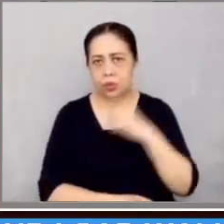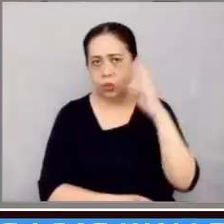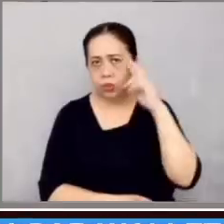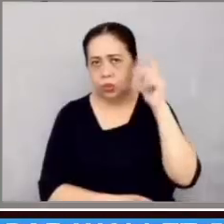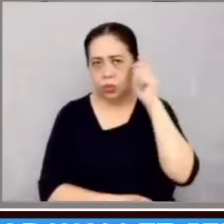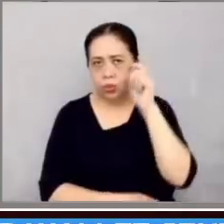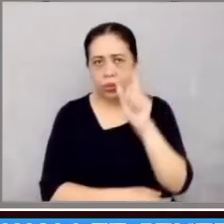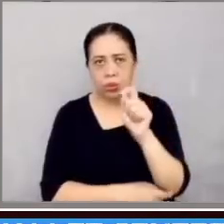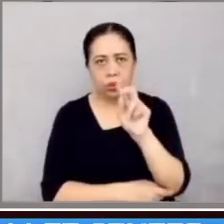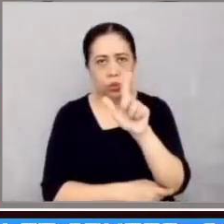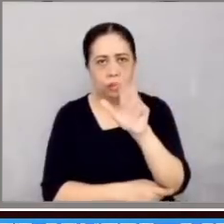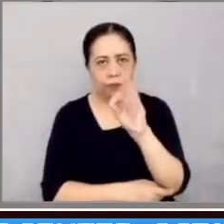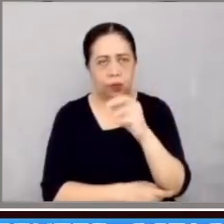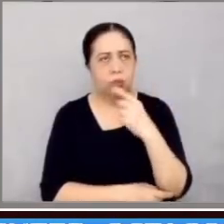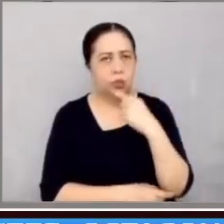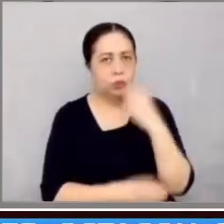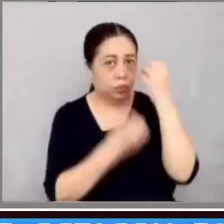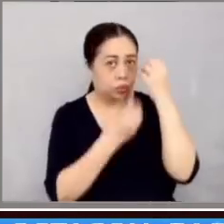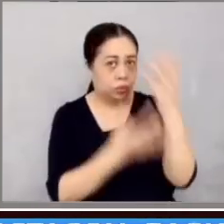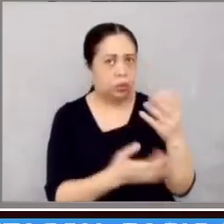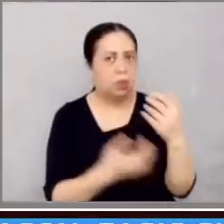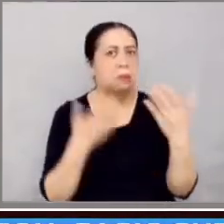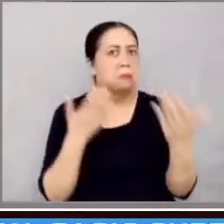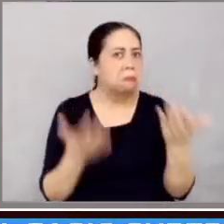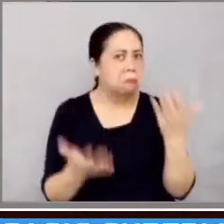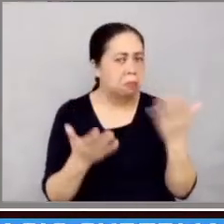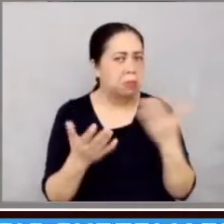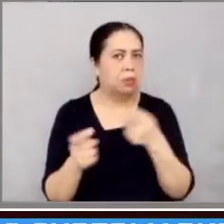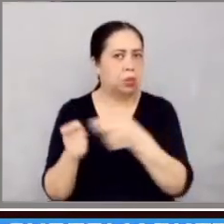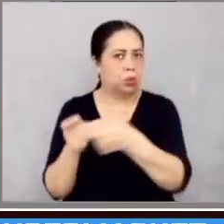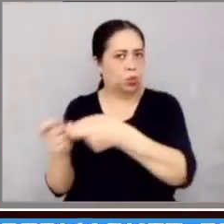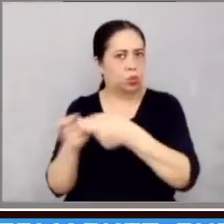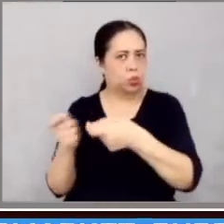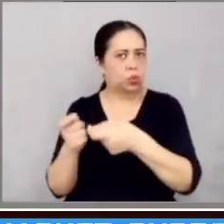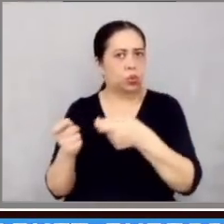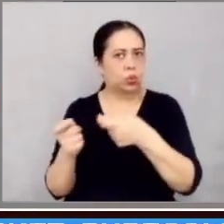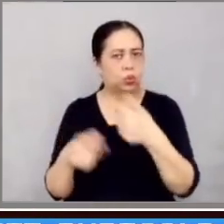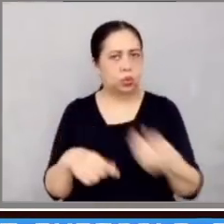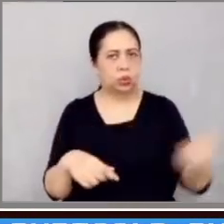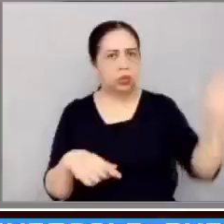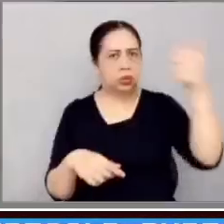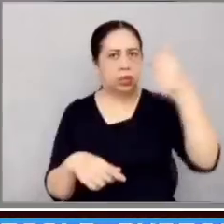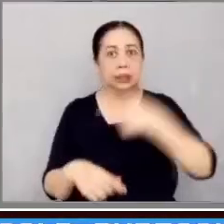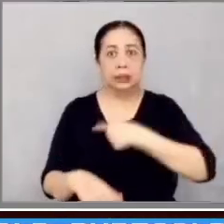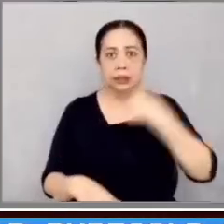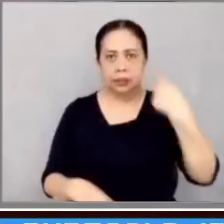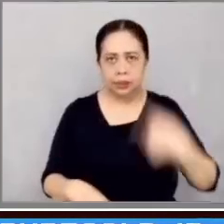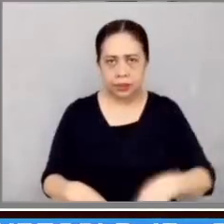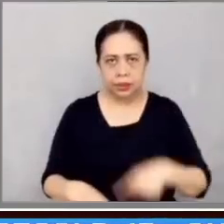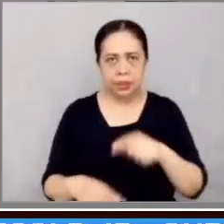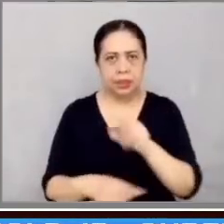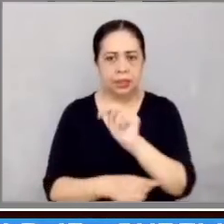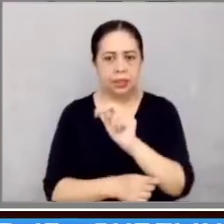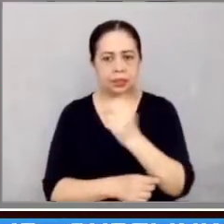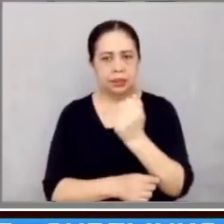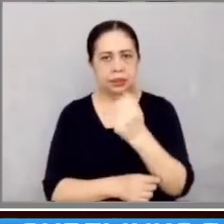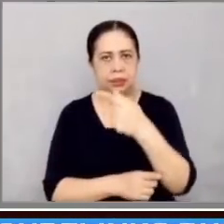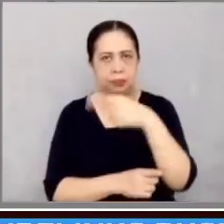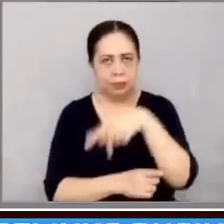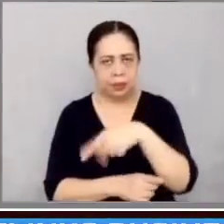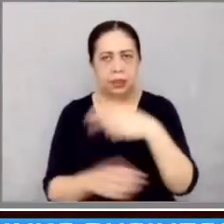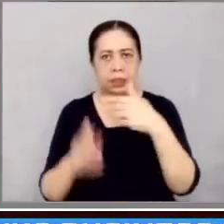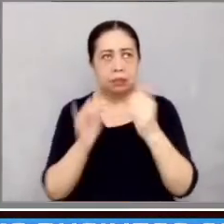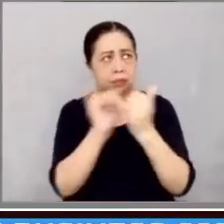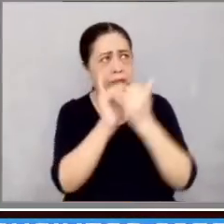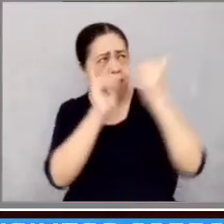nagsabi umano sa kanya na maaaring makontrol ng State Grid Corporation of China, ang NGCP, kahit sa